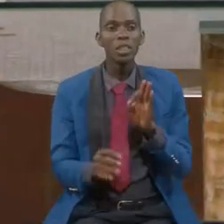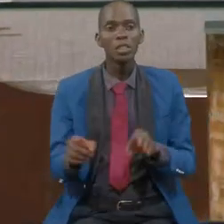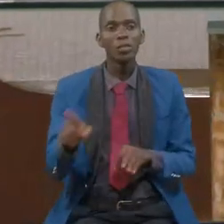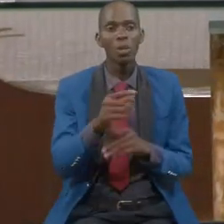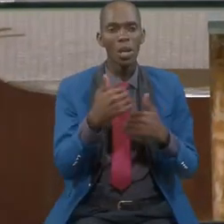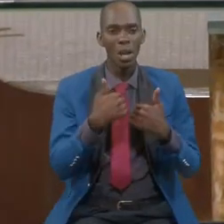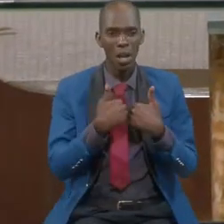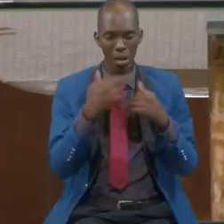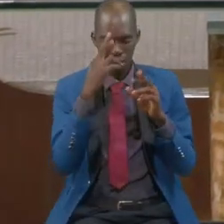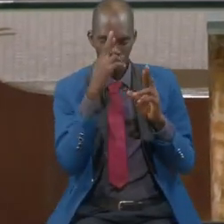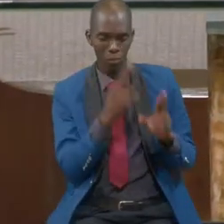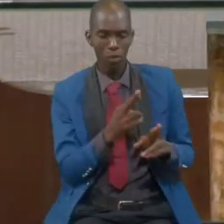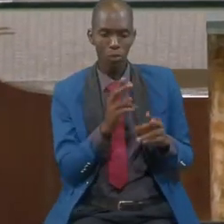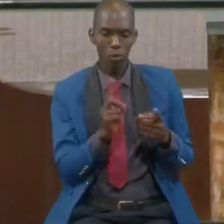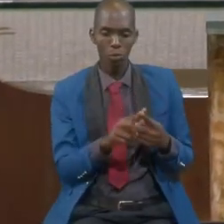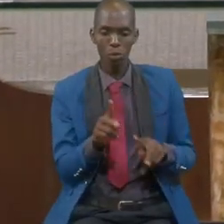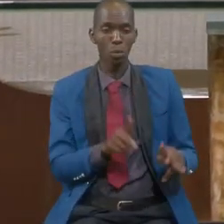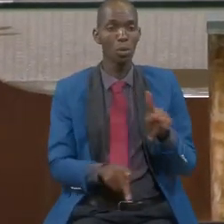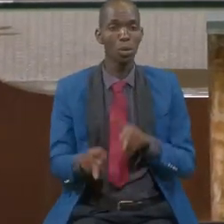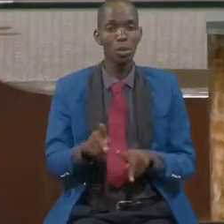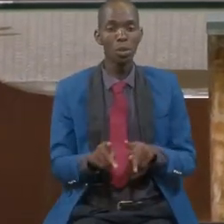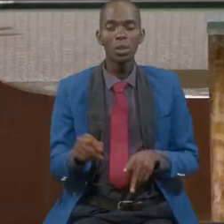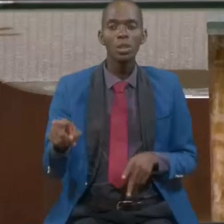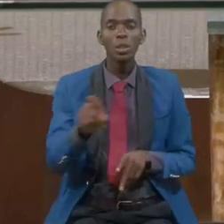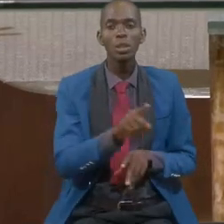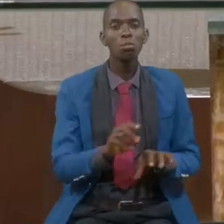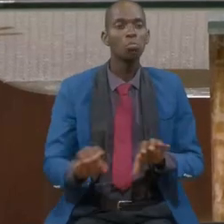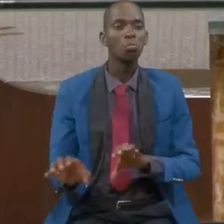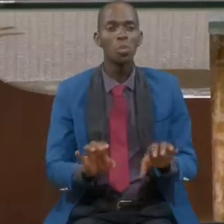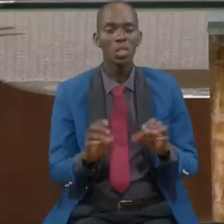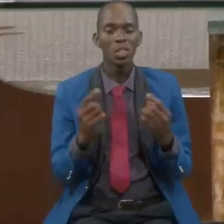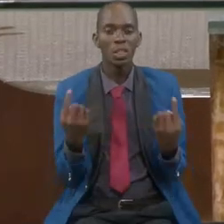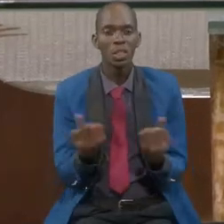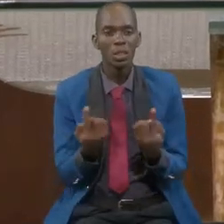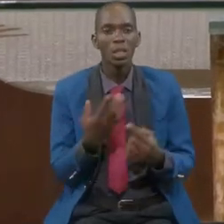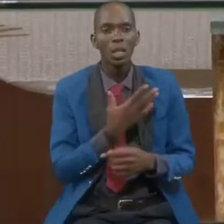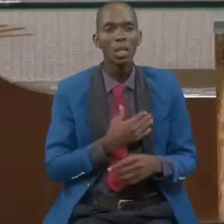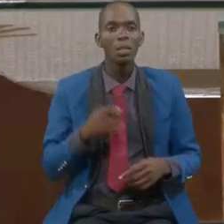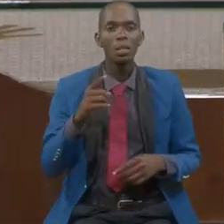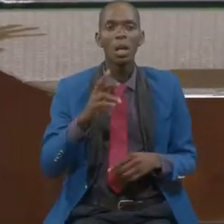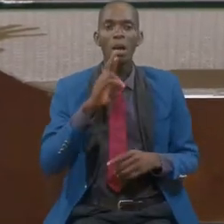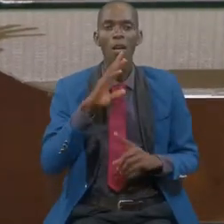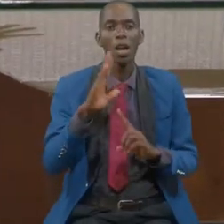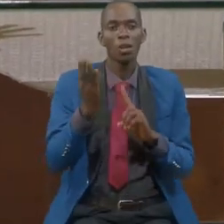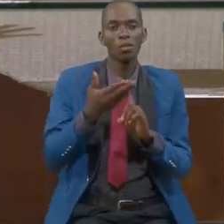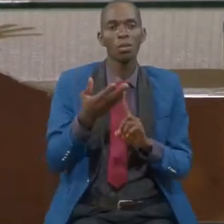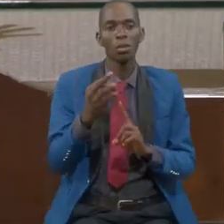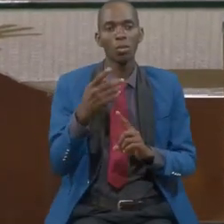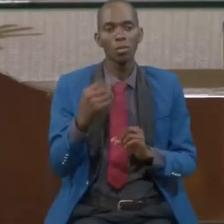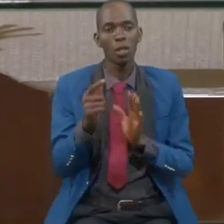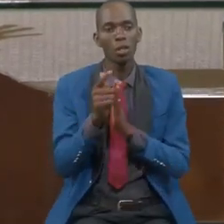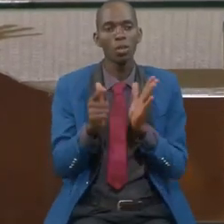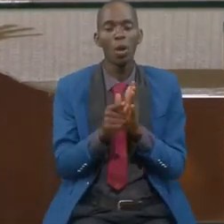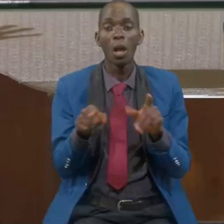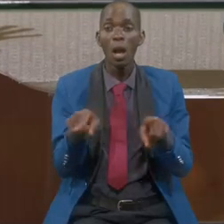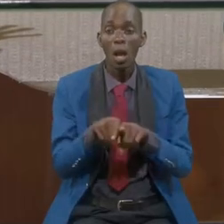Mais si vous faites acception de personne, vous commettez un péché. Vous êtes